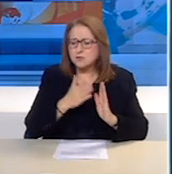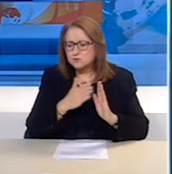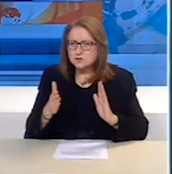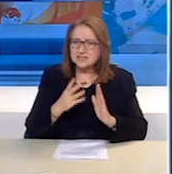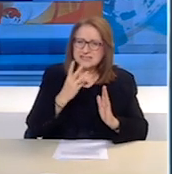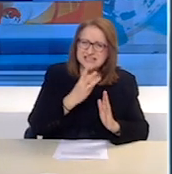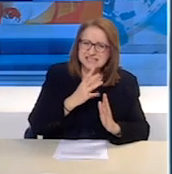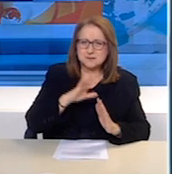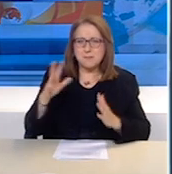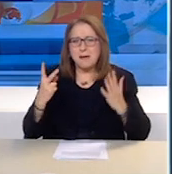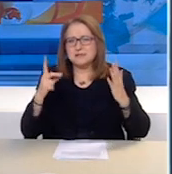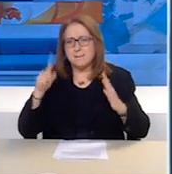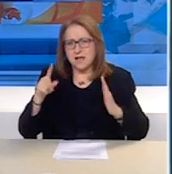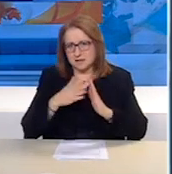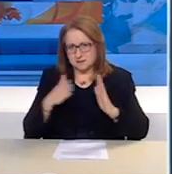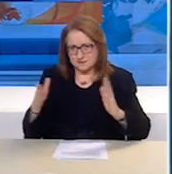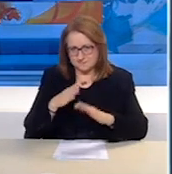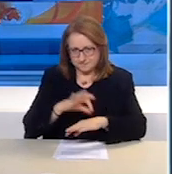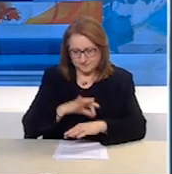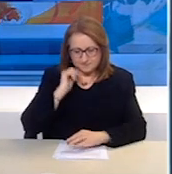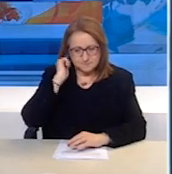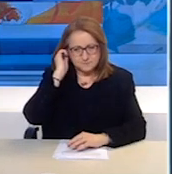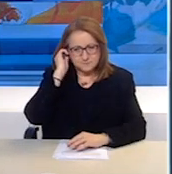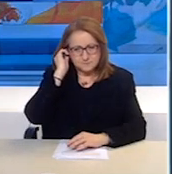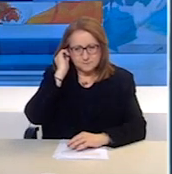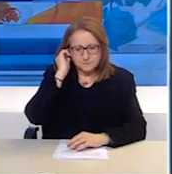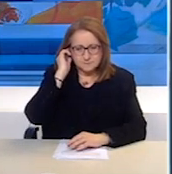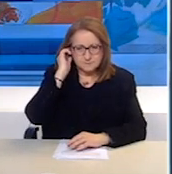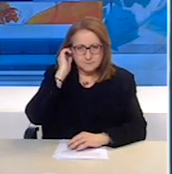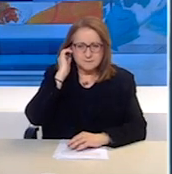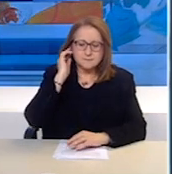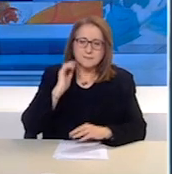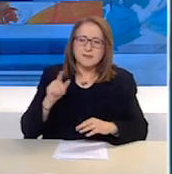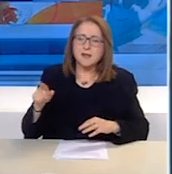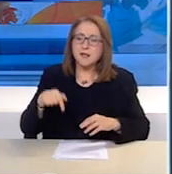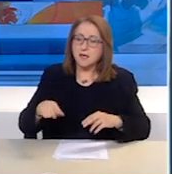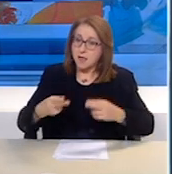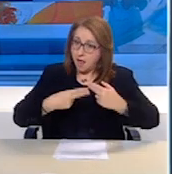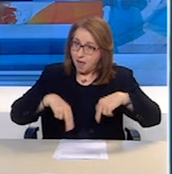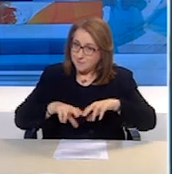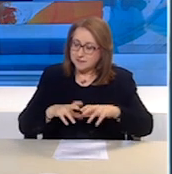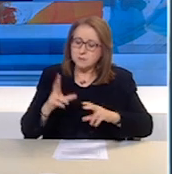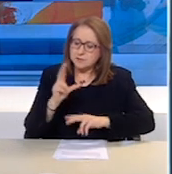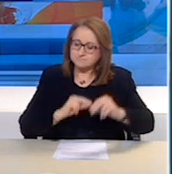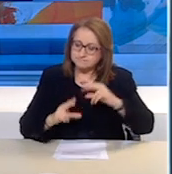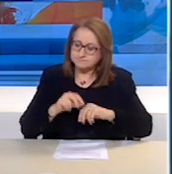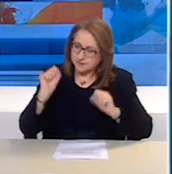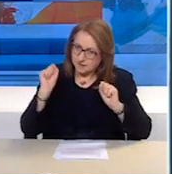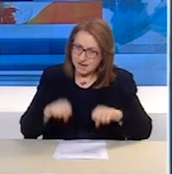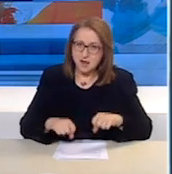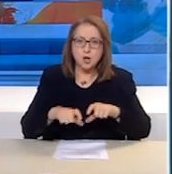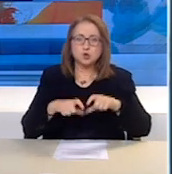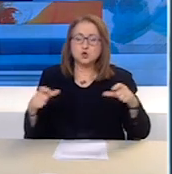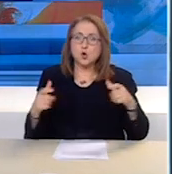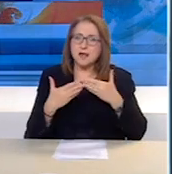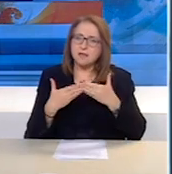Η Επιτροπή Εμπειρογνωμόνων συνεδρίασε και εισηγήθηκε την επανέναρξη της λειτουργίας των εκπαιδευτικών ιδρυμάτων, η οποία θα